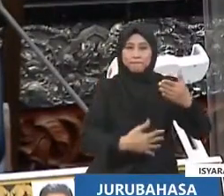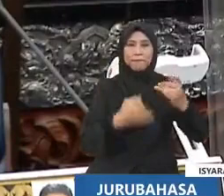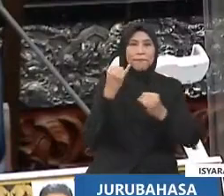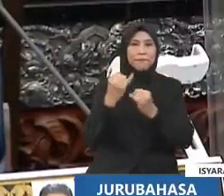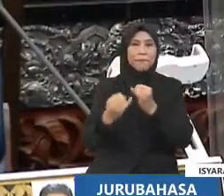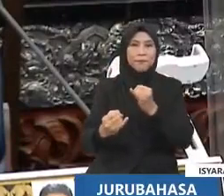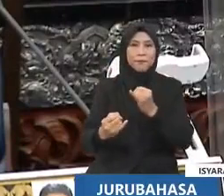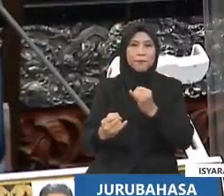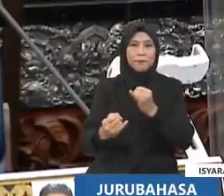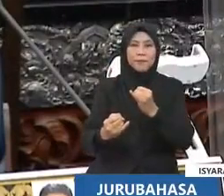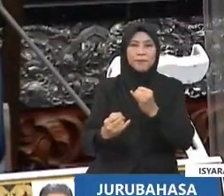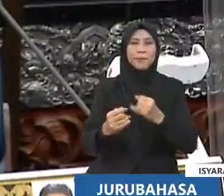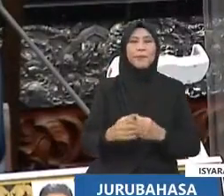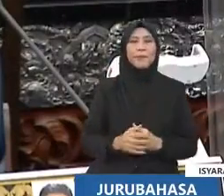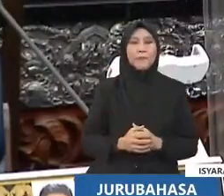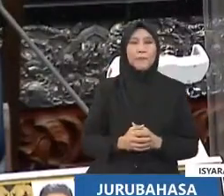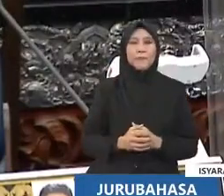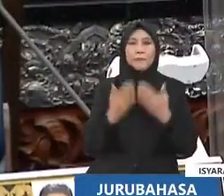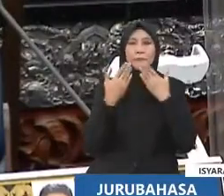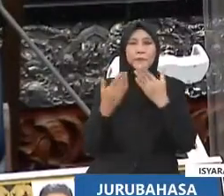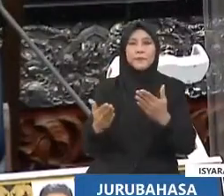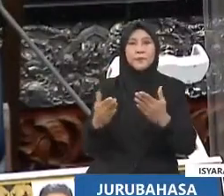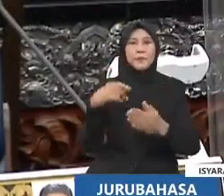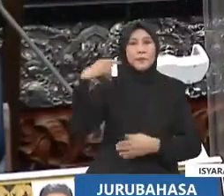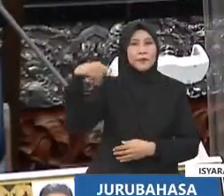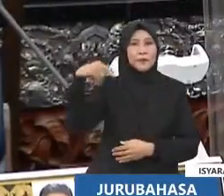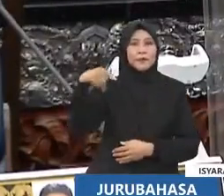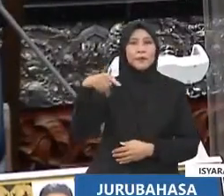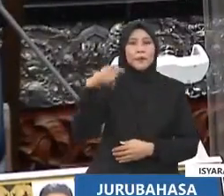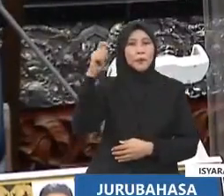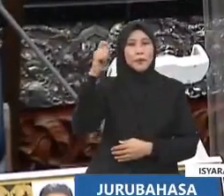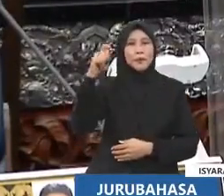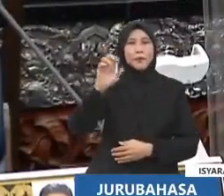dalam sidang penggal ini. Terima kasih Tuan Ketua. Terima kasih, sila soalan.